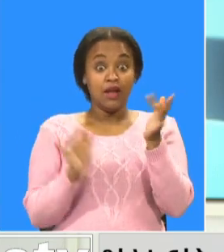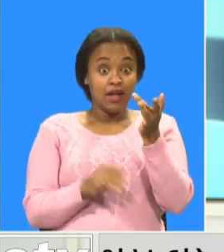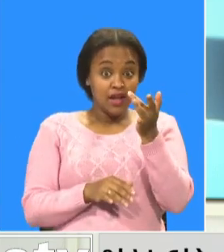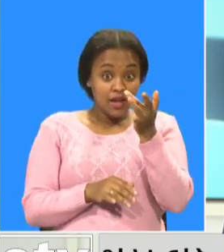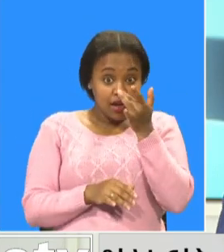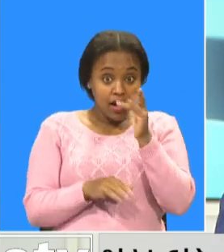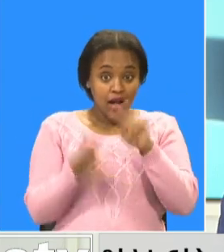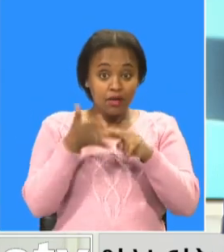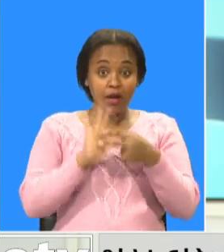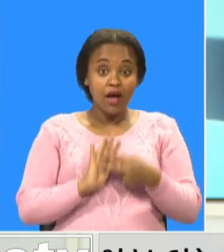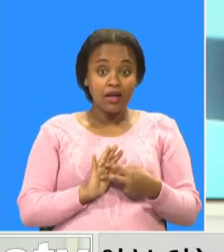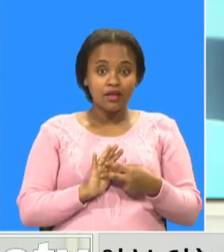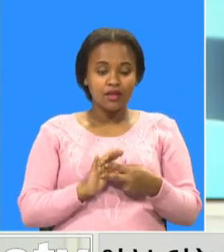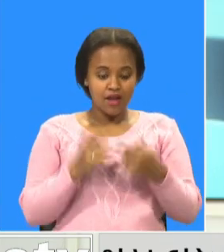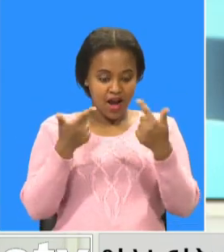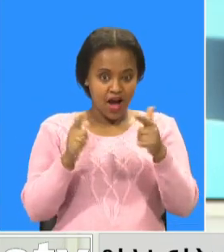እንዳጋጣሚ